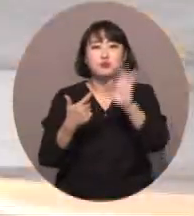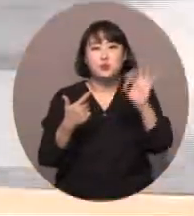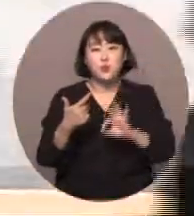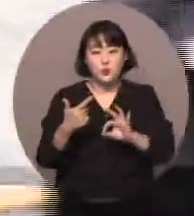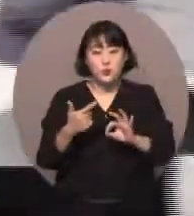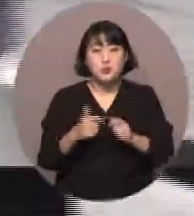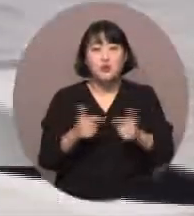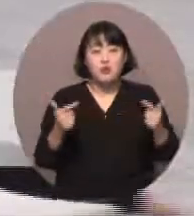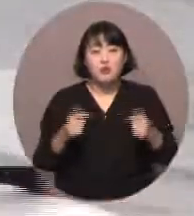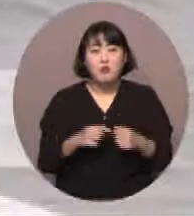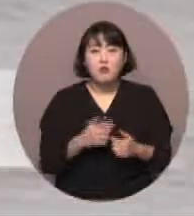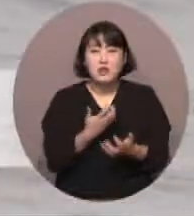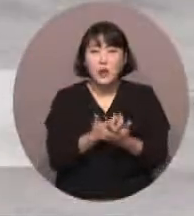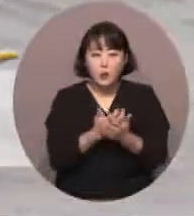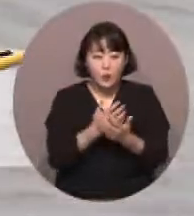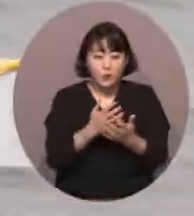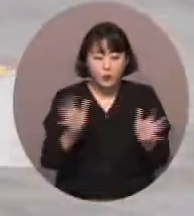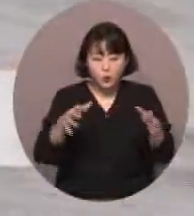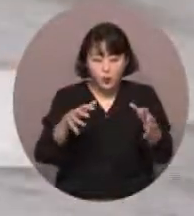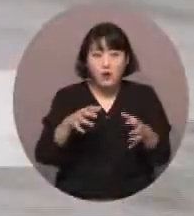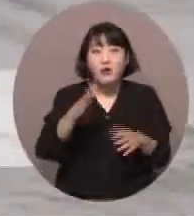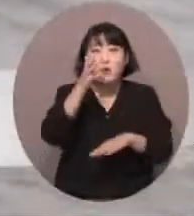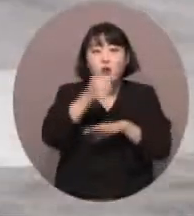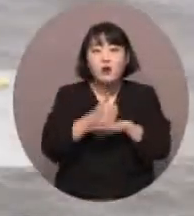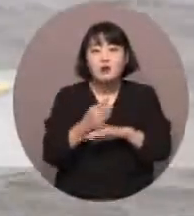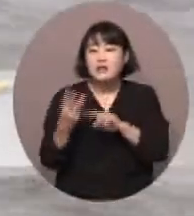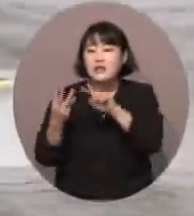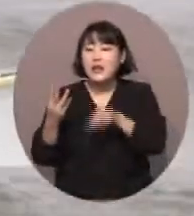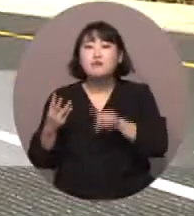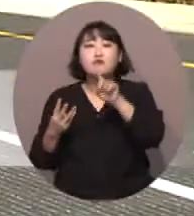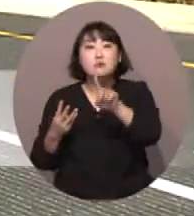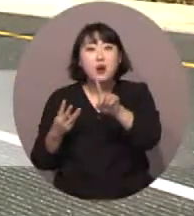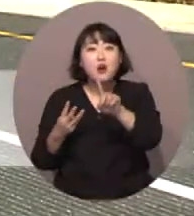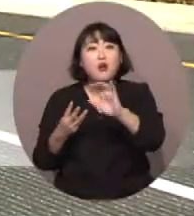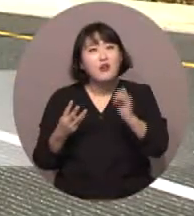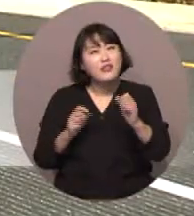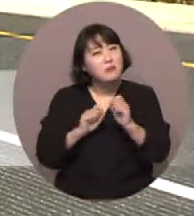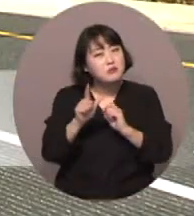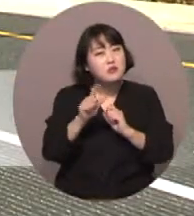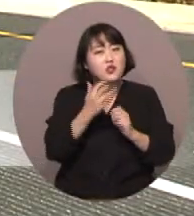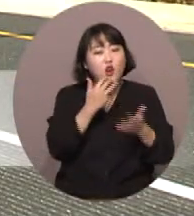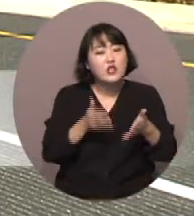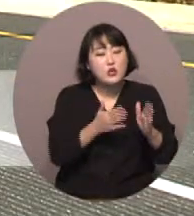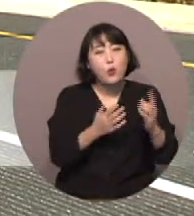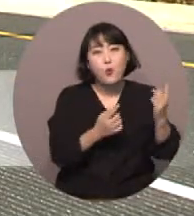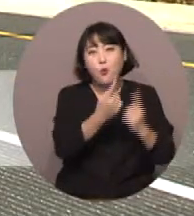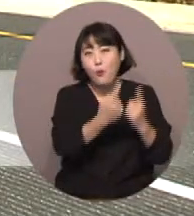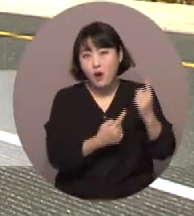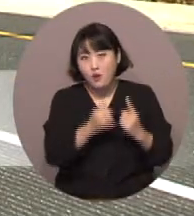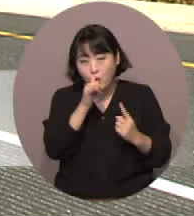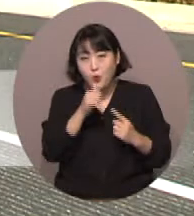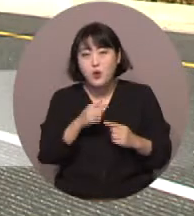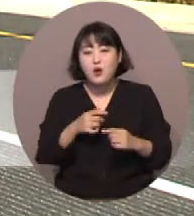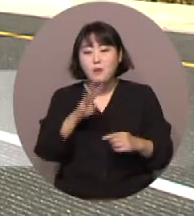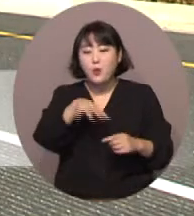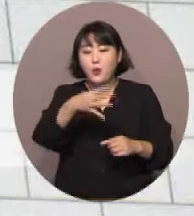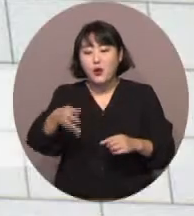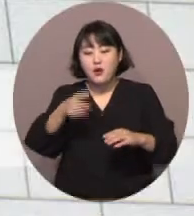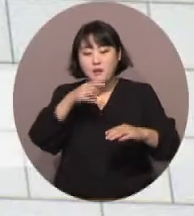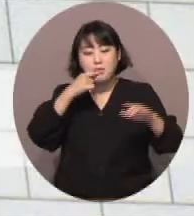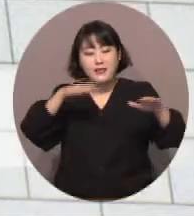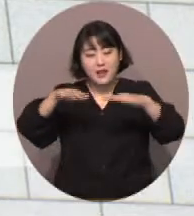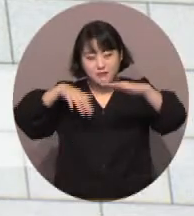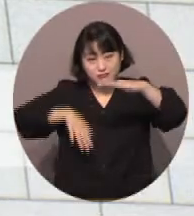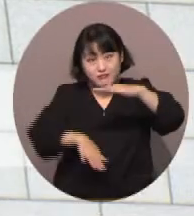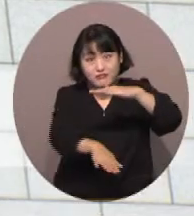증가했는데 빅데이터 분석 결과 3명 중 한 명은 경기도에서 왔고 보령 해저터널 개통 영향으로